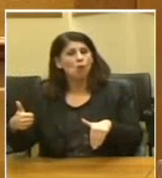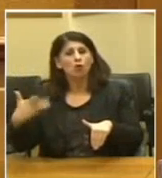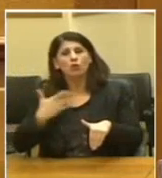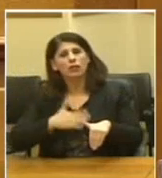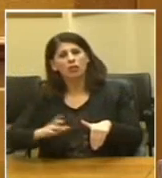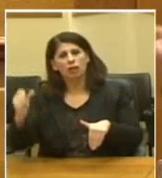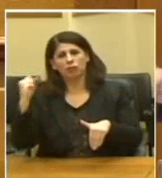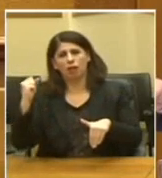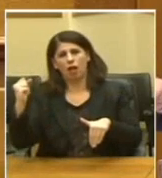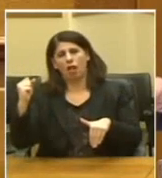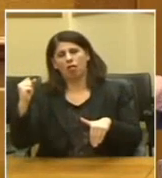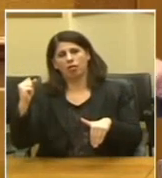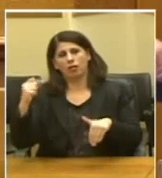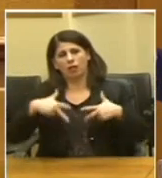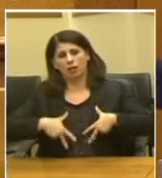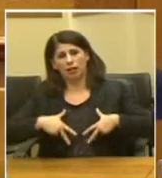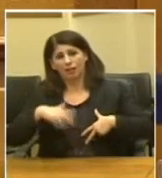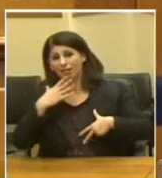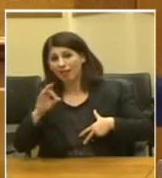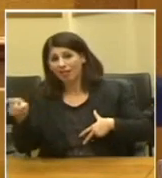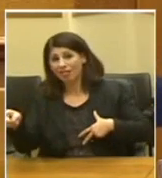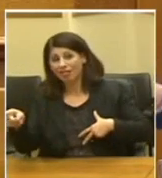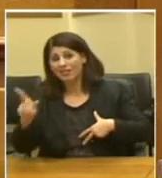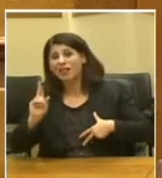κρατών. Δηλαδή, είστε επικίνδυνοι.